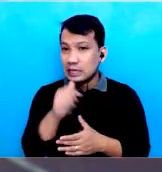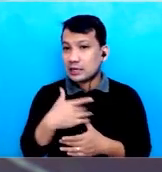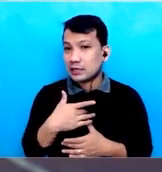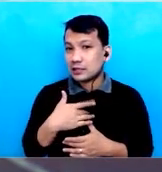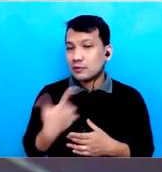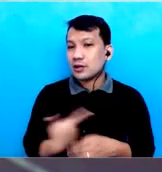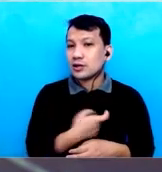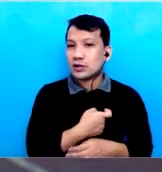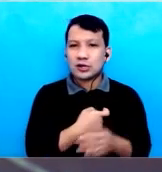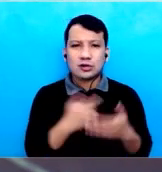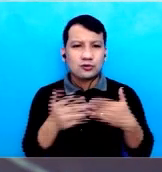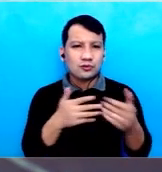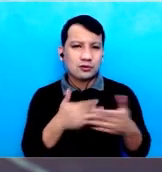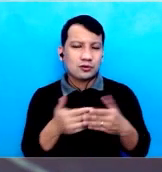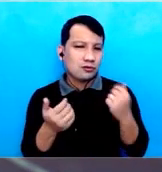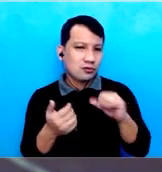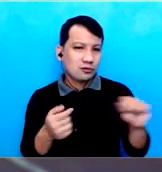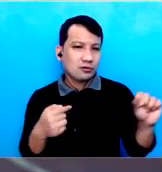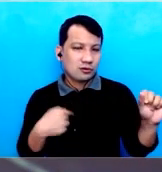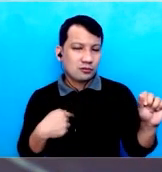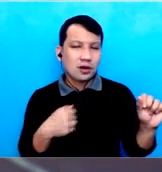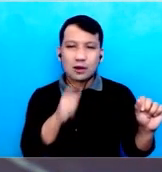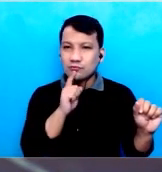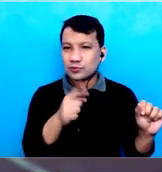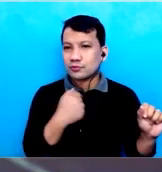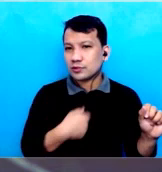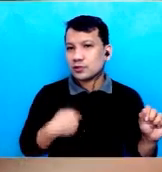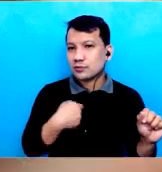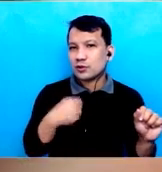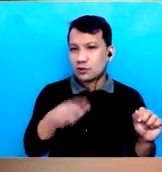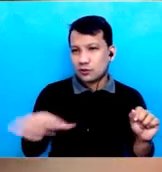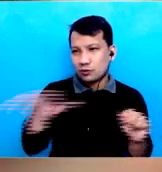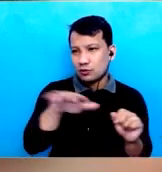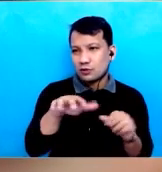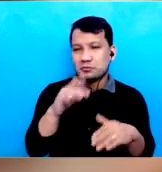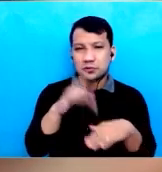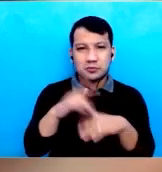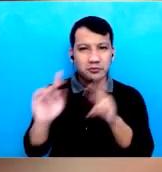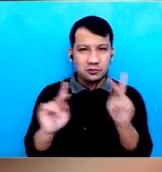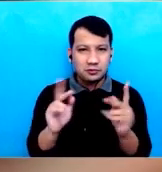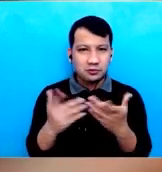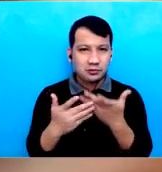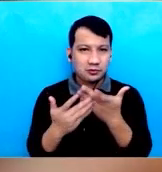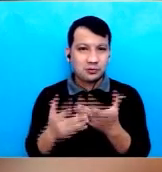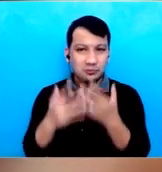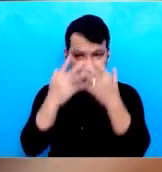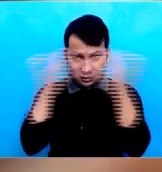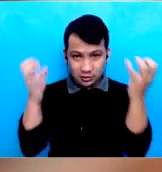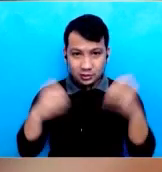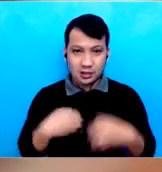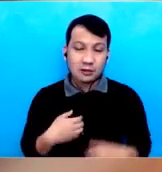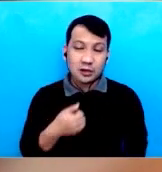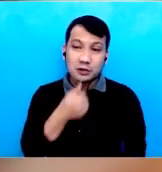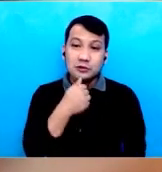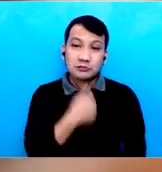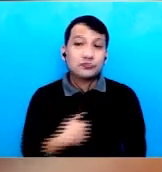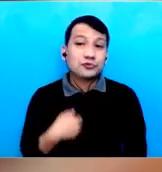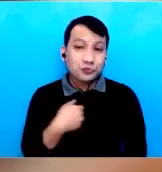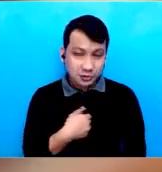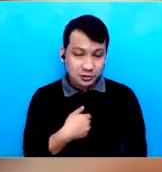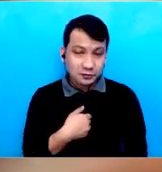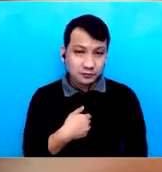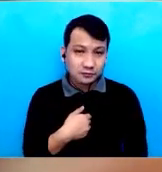anybody. And I'm really sorry sa lahat po nang naapektuhan, sa lahat po nang nagalit. Pasensya na po. At